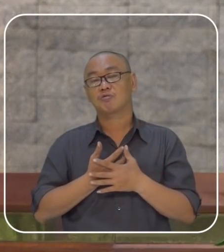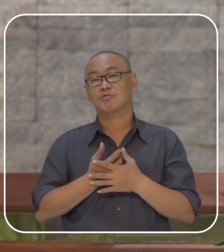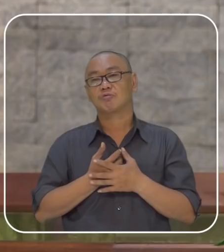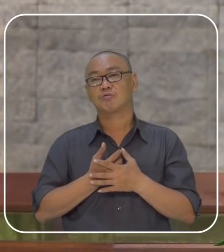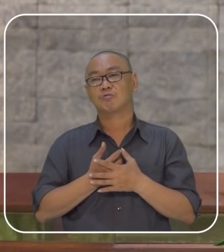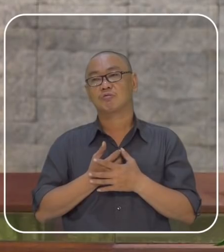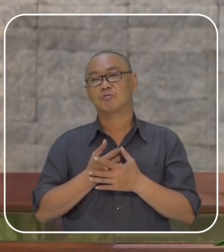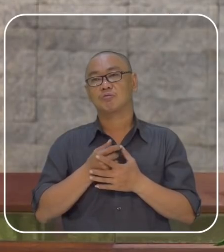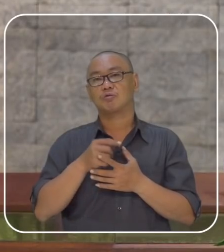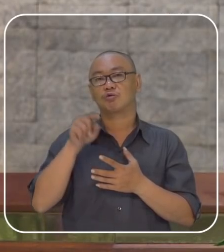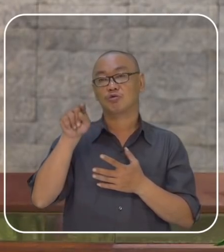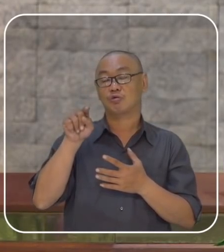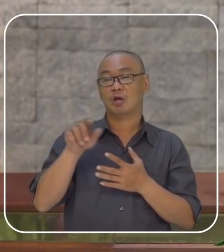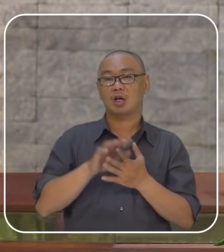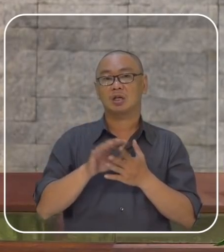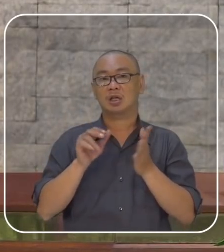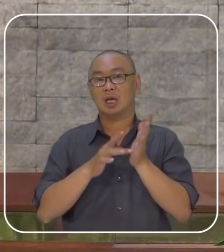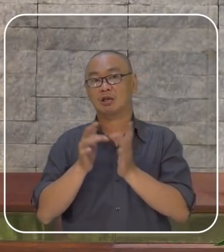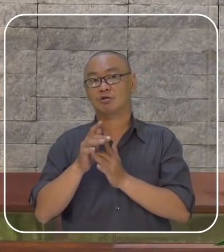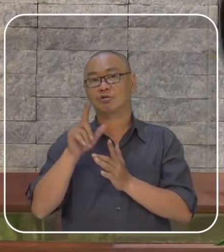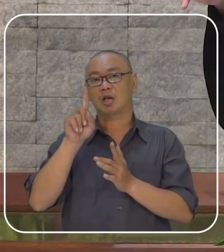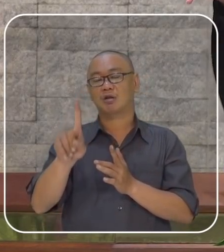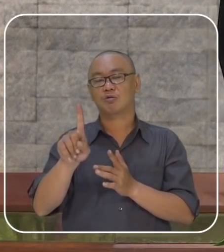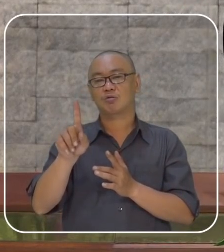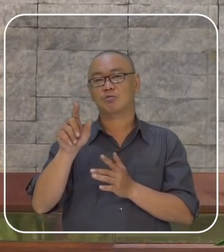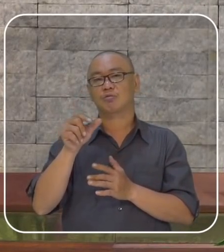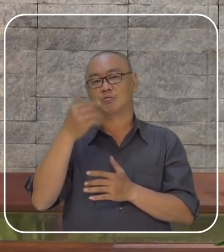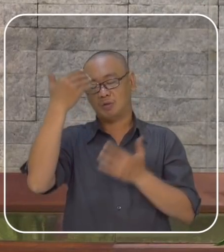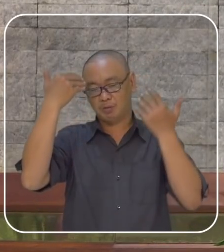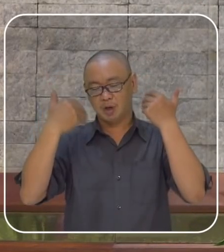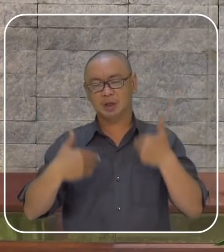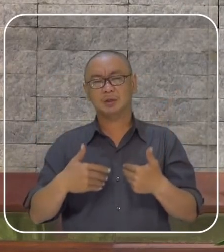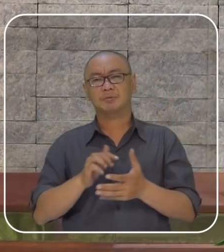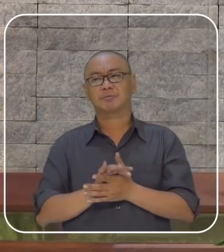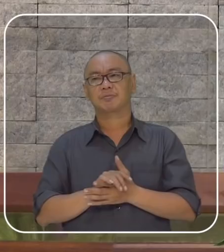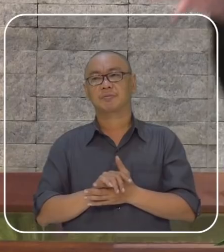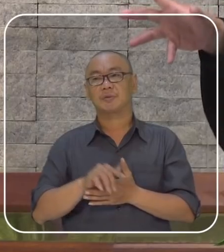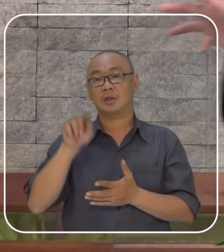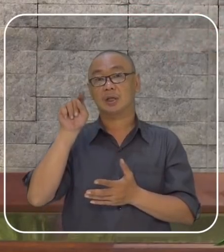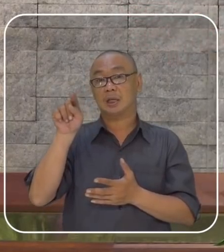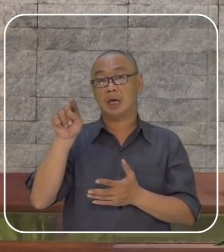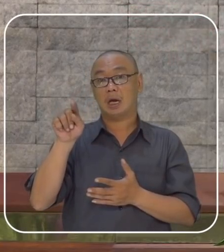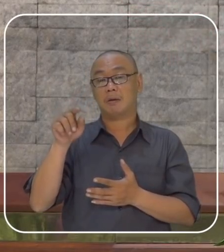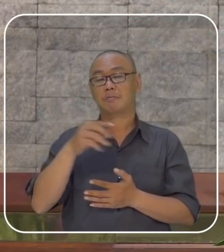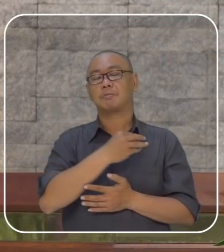pembaca untuk menunjukkan bahwa Yesus adalah satu pribadi. Dia adalah Sang